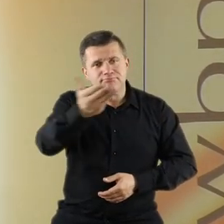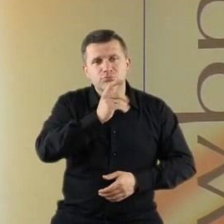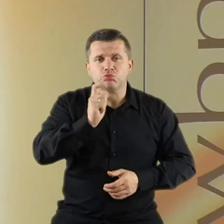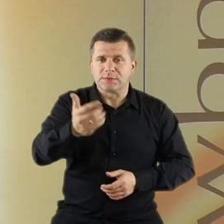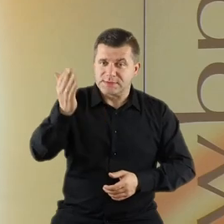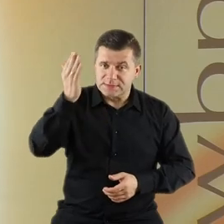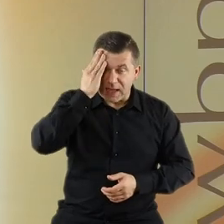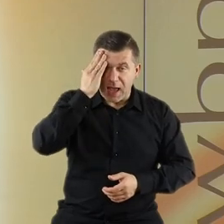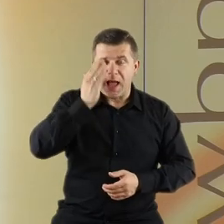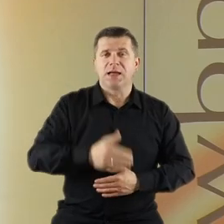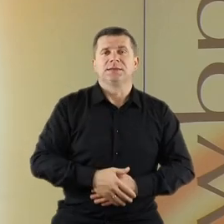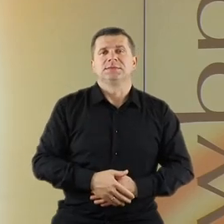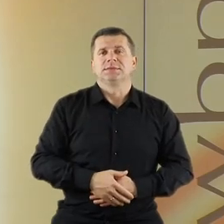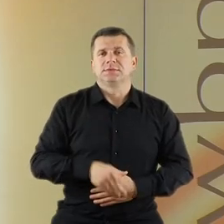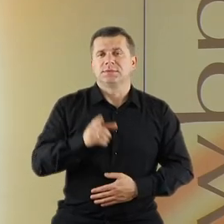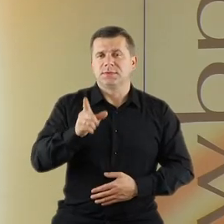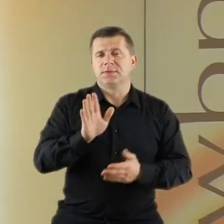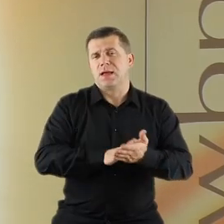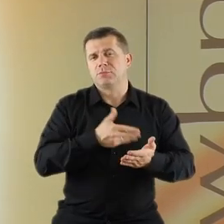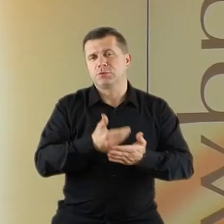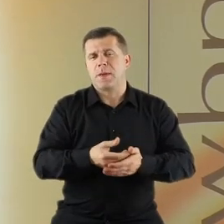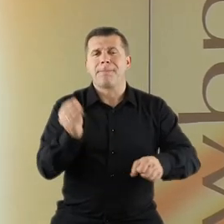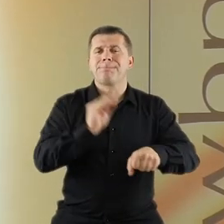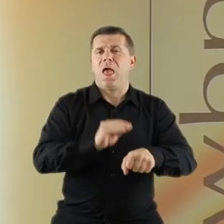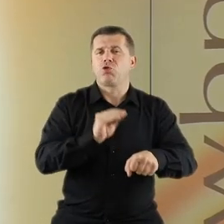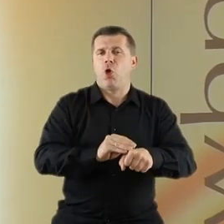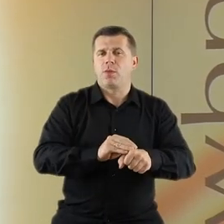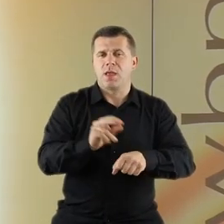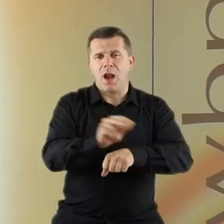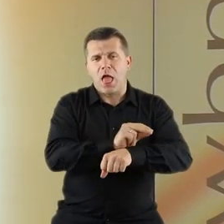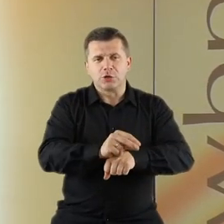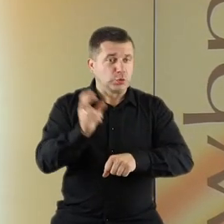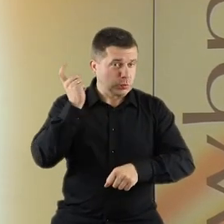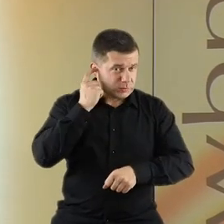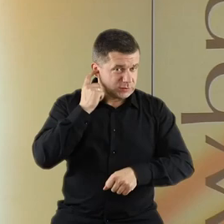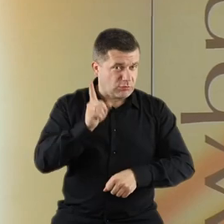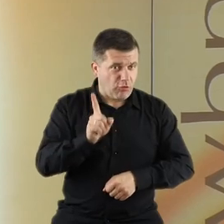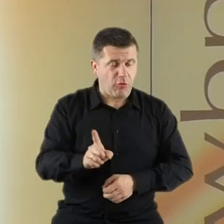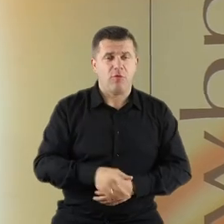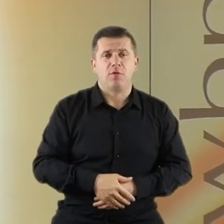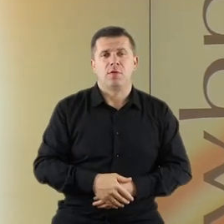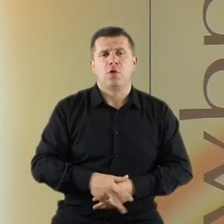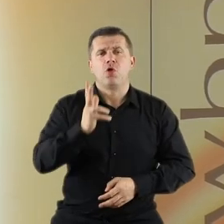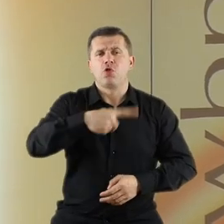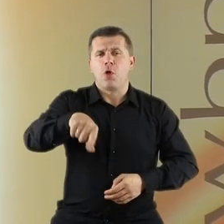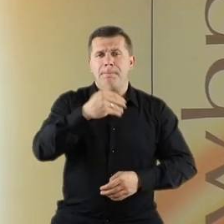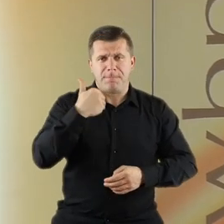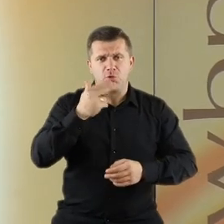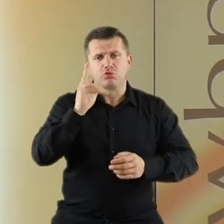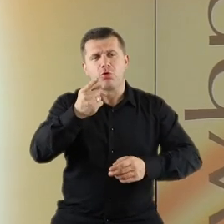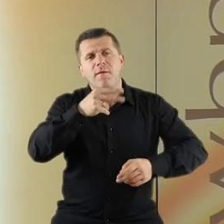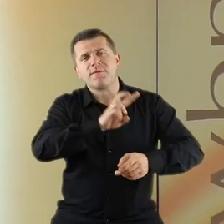znacie tego typu metody leczenia czy słyszeliście o nich czy ktokolwiek o nich kiedykolwiek